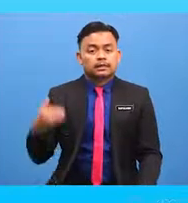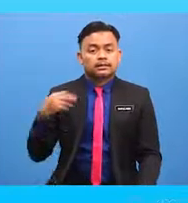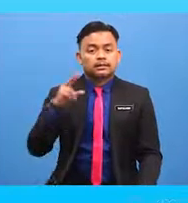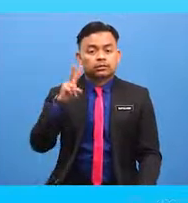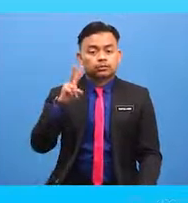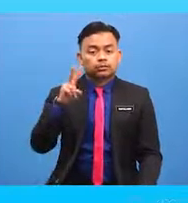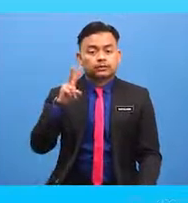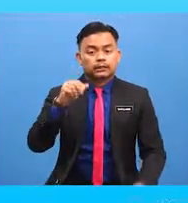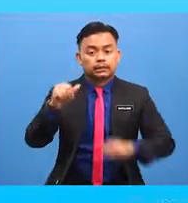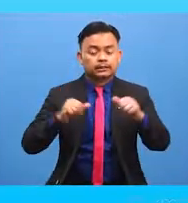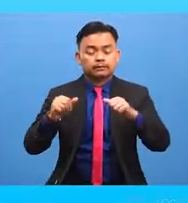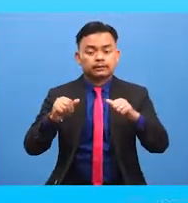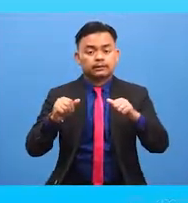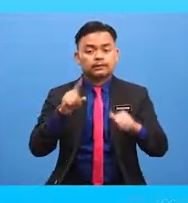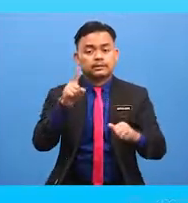menarik nafas